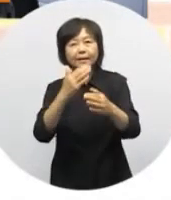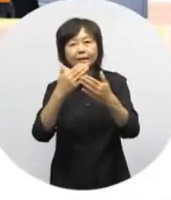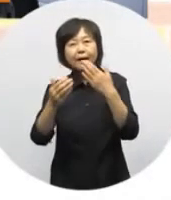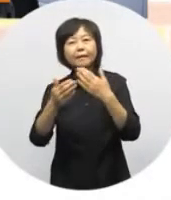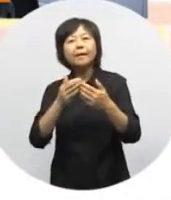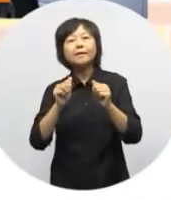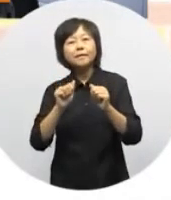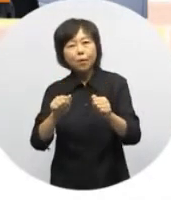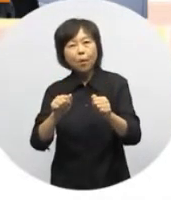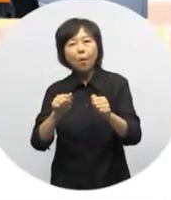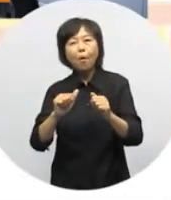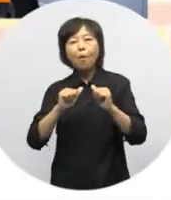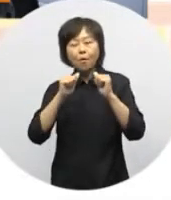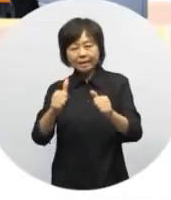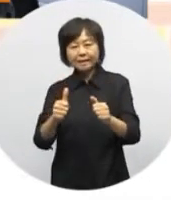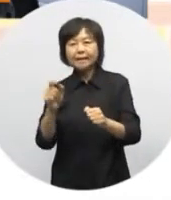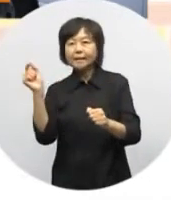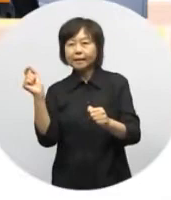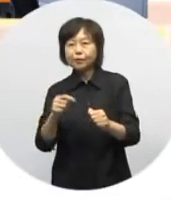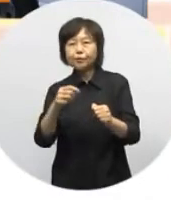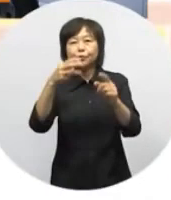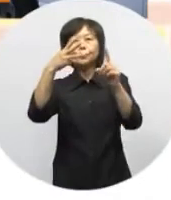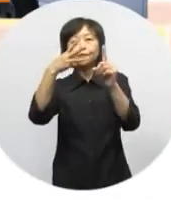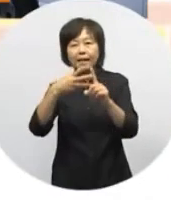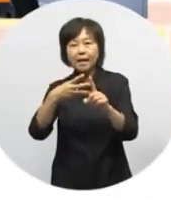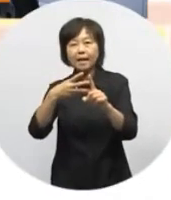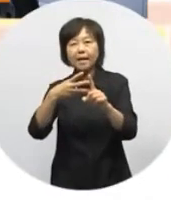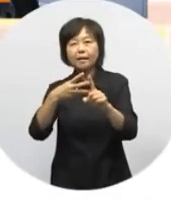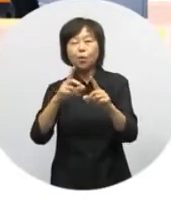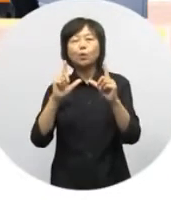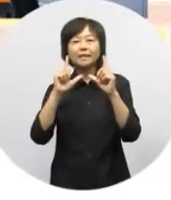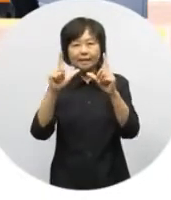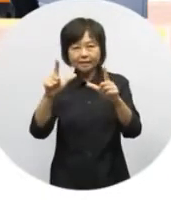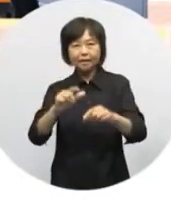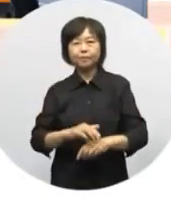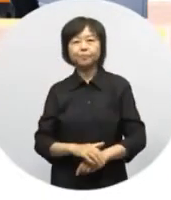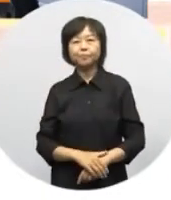体験しよう茅ヶ崎救急デーのお知らせです。